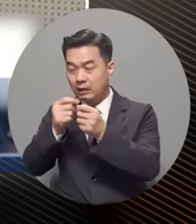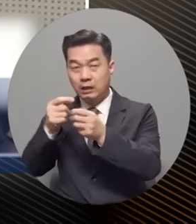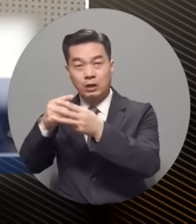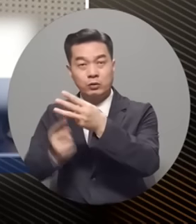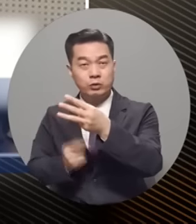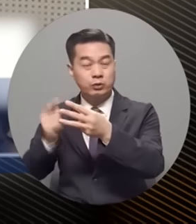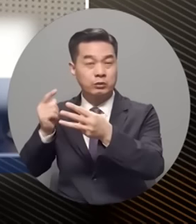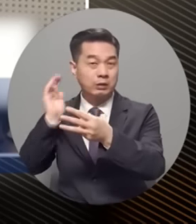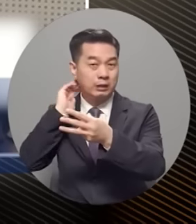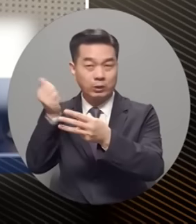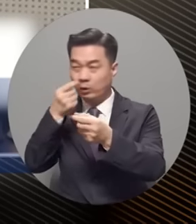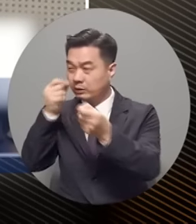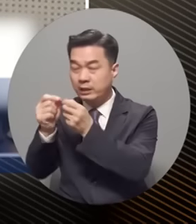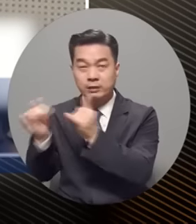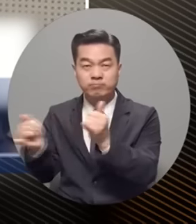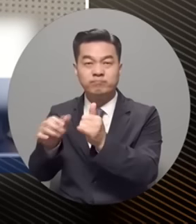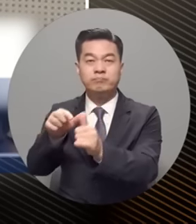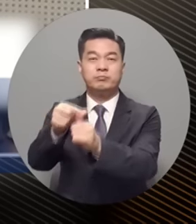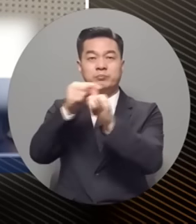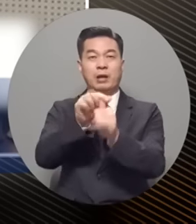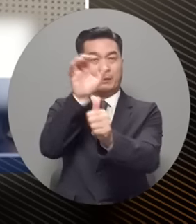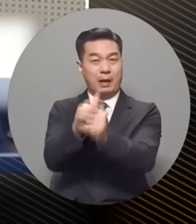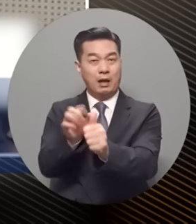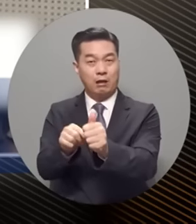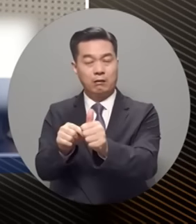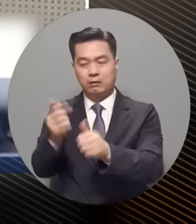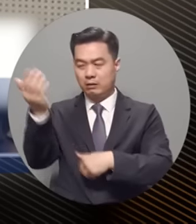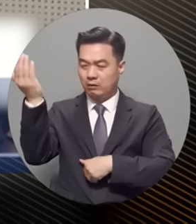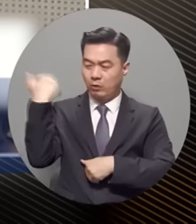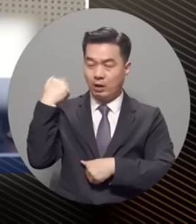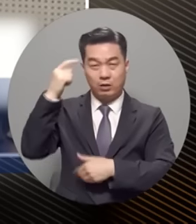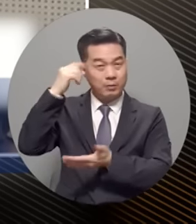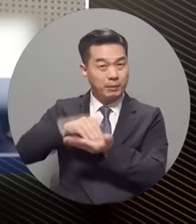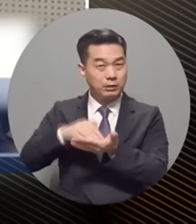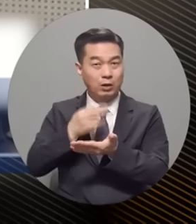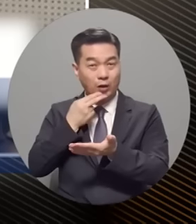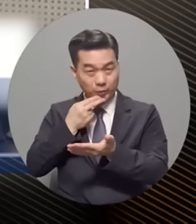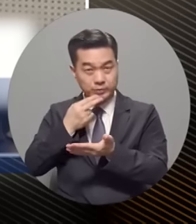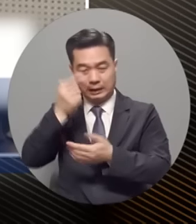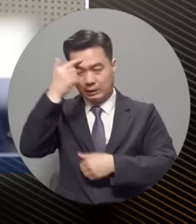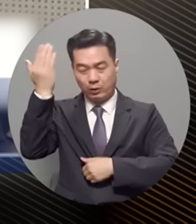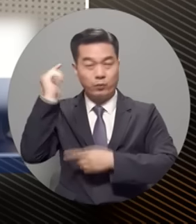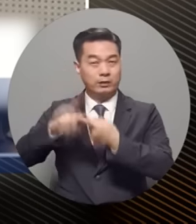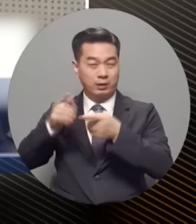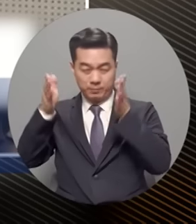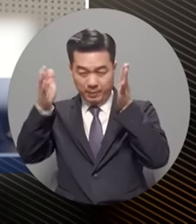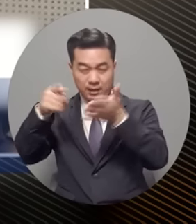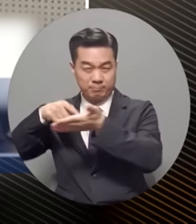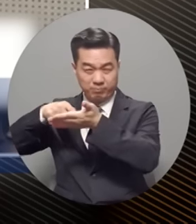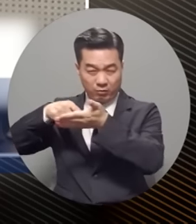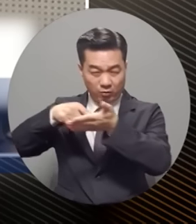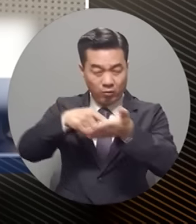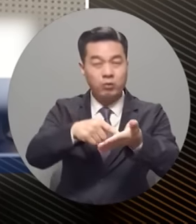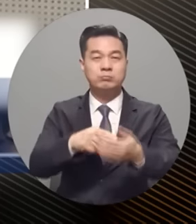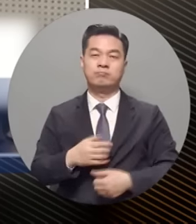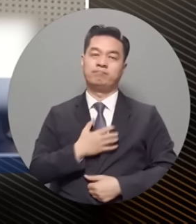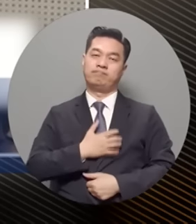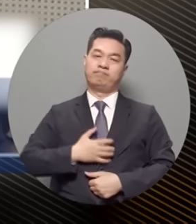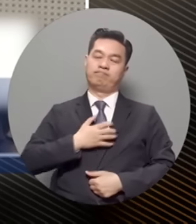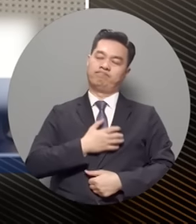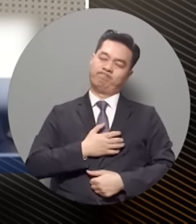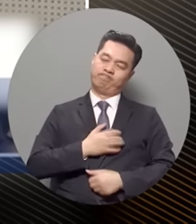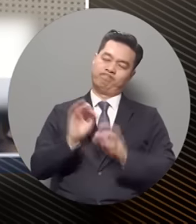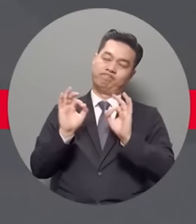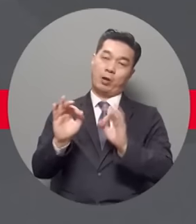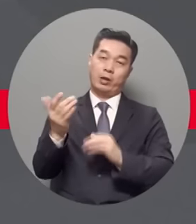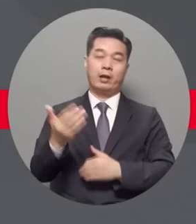당이 과거의 반성은 없이 계속 과거의 기조대로 가는 게 아니냐 이런 우려를 할 수밖에